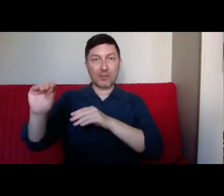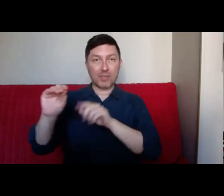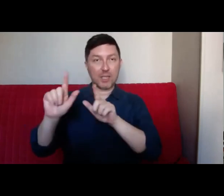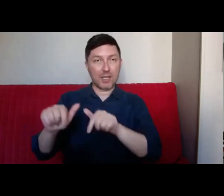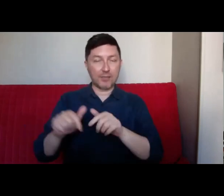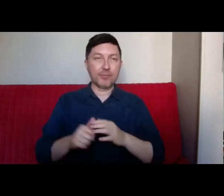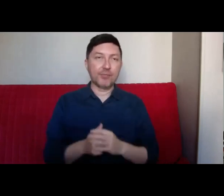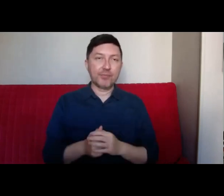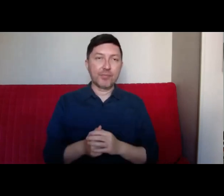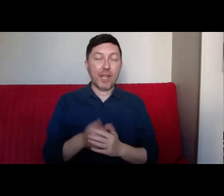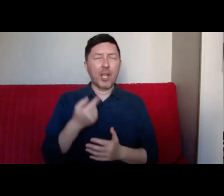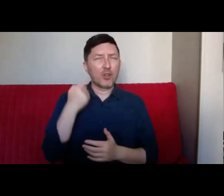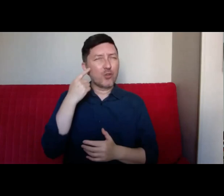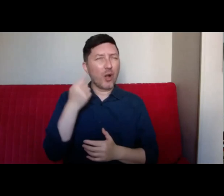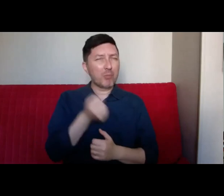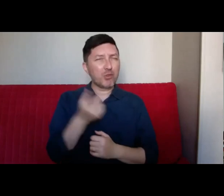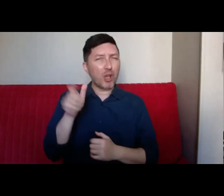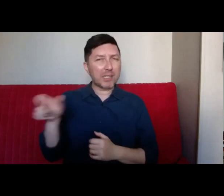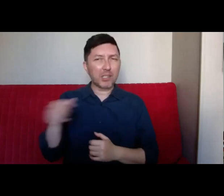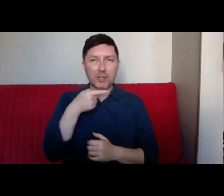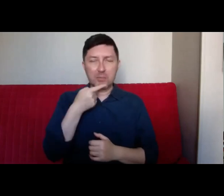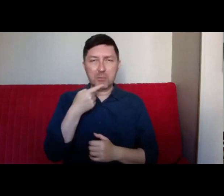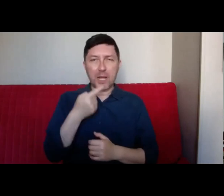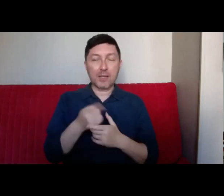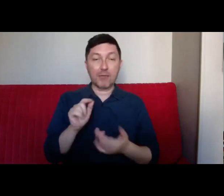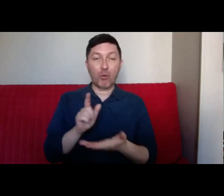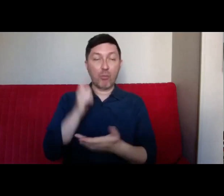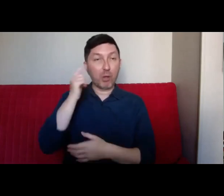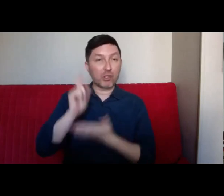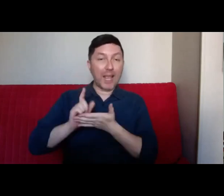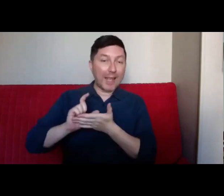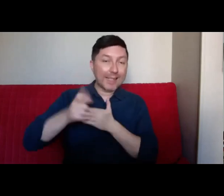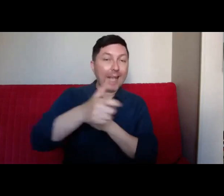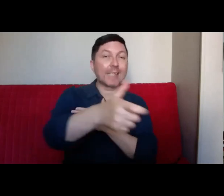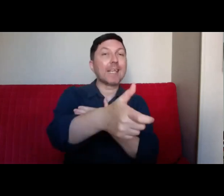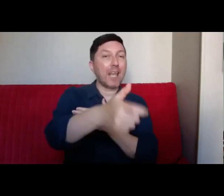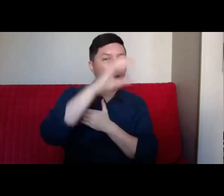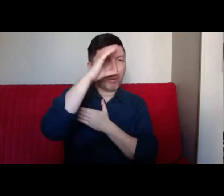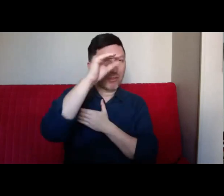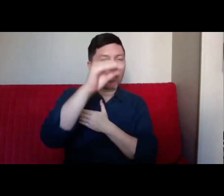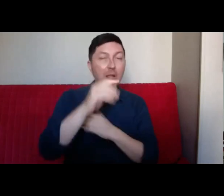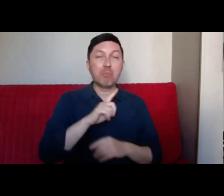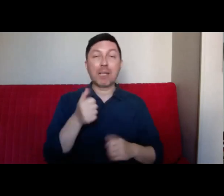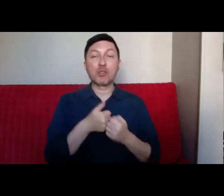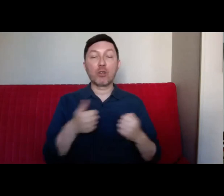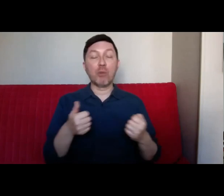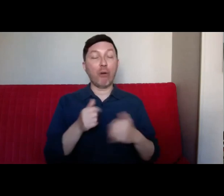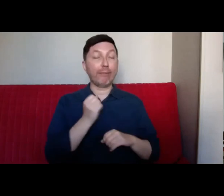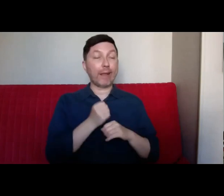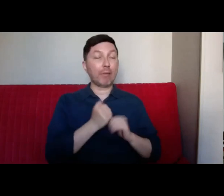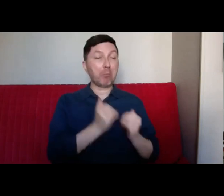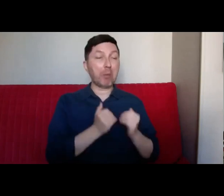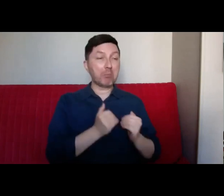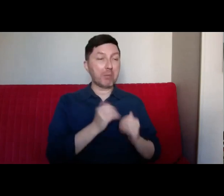reprises, c'est d'aller vers une gestion des carrières et de ne pas rester juste à de la sécurisation. Et cette gestion des carrières,